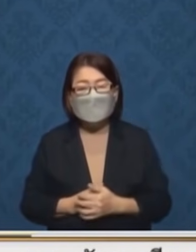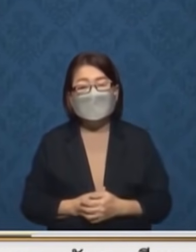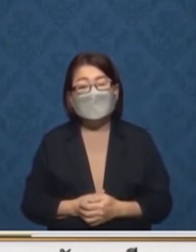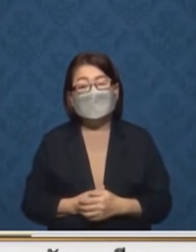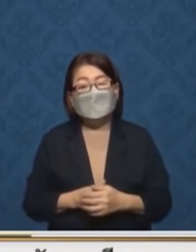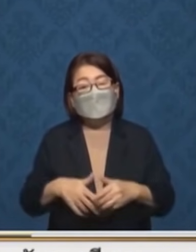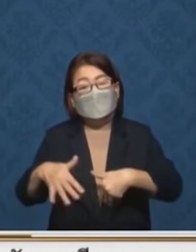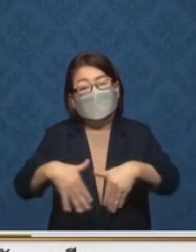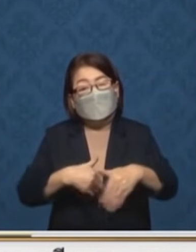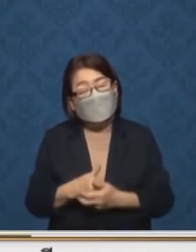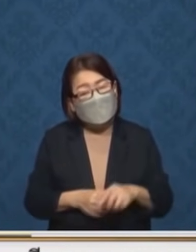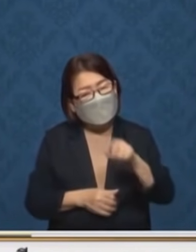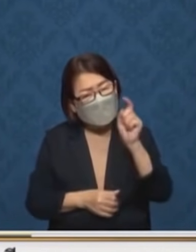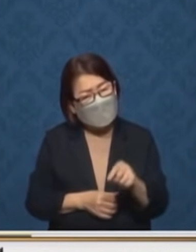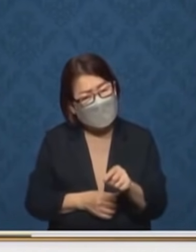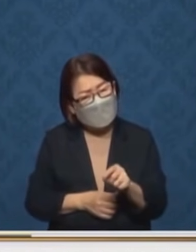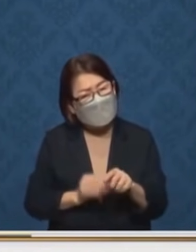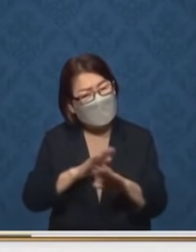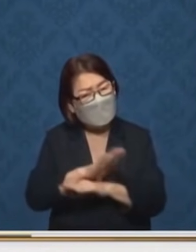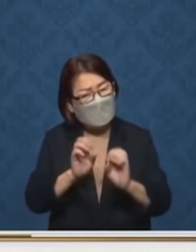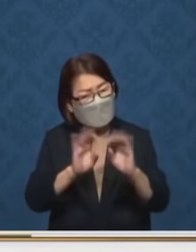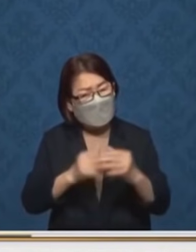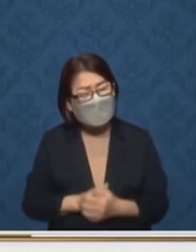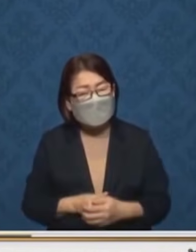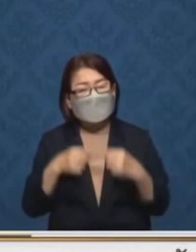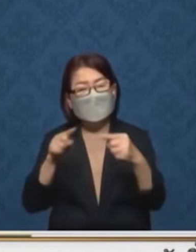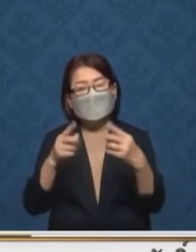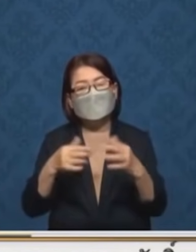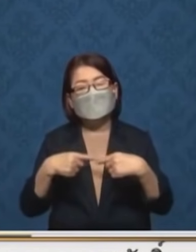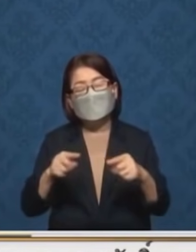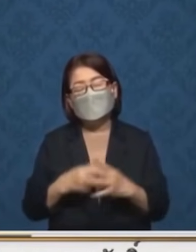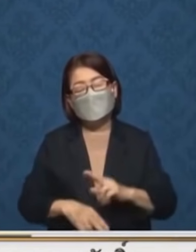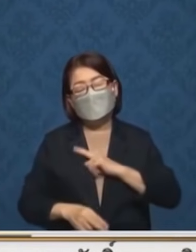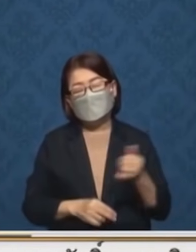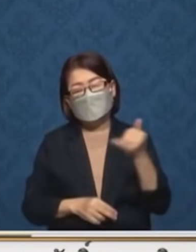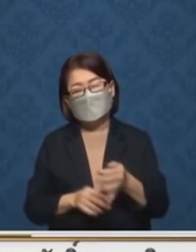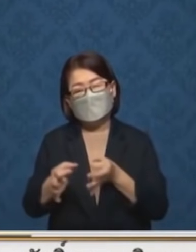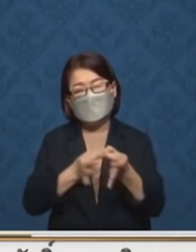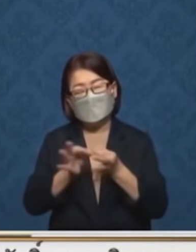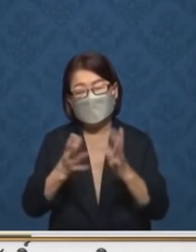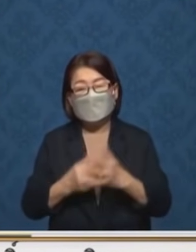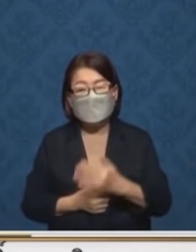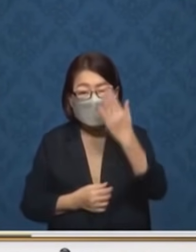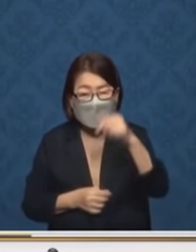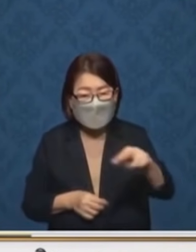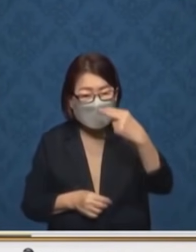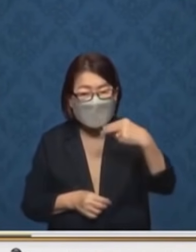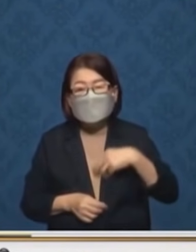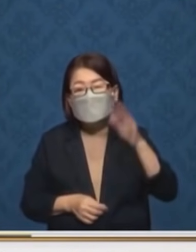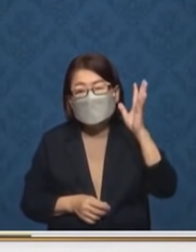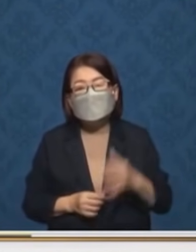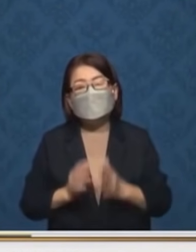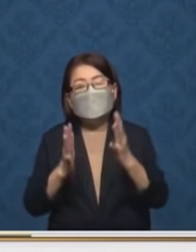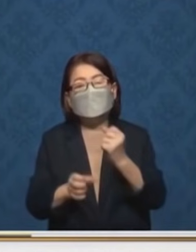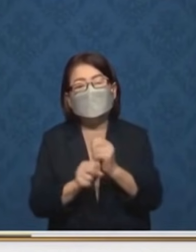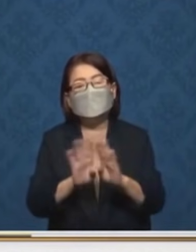คมสงสัยมากๆมีหลักฐานมัดตัวท่านก็จะไม่ตอบชี้แจงเองเพราะรู้ว่าตัวเองไม่เหลือเครดิตอะไรแล้วให้ข้าราชการมา